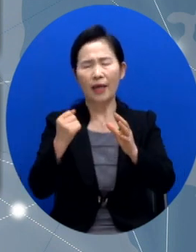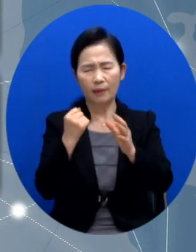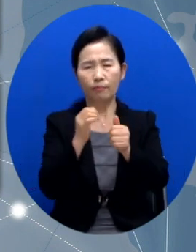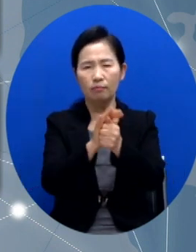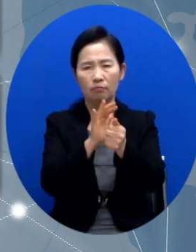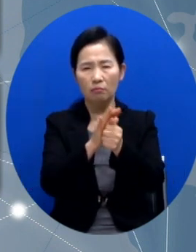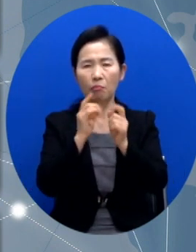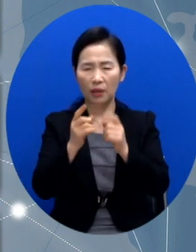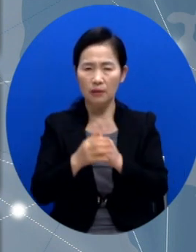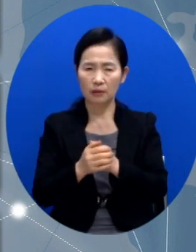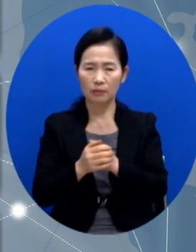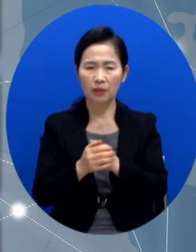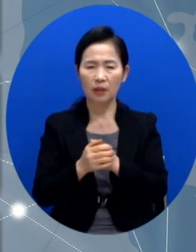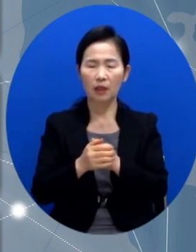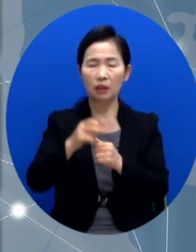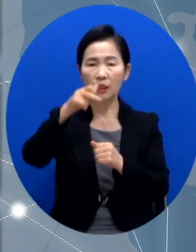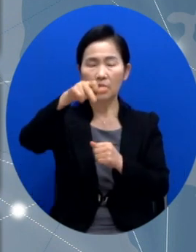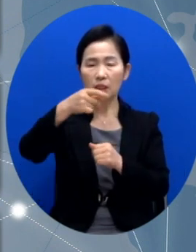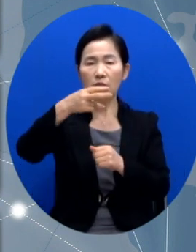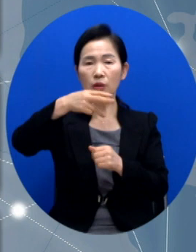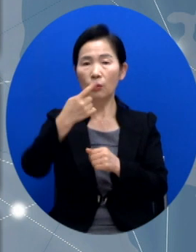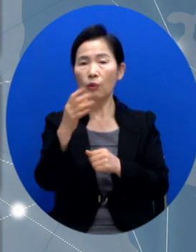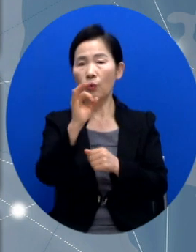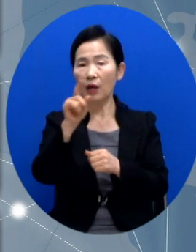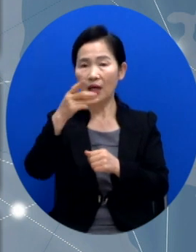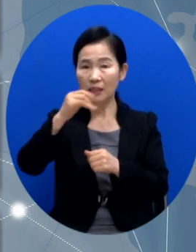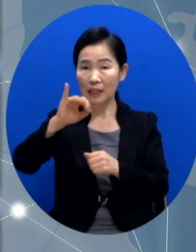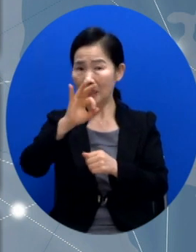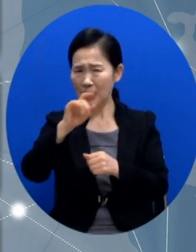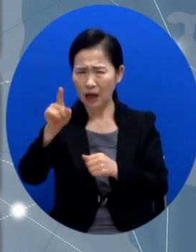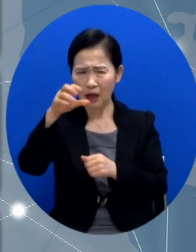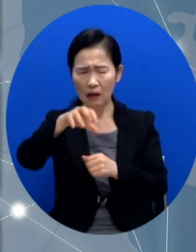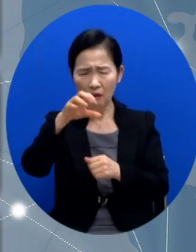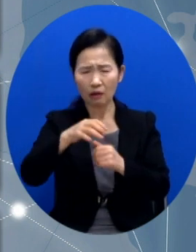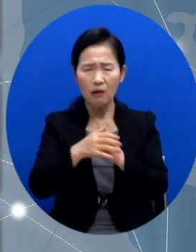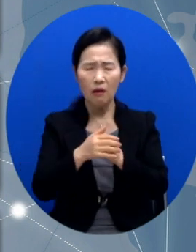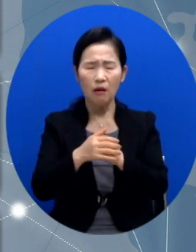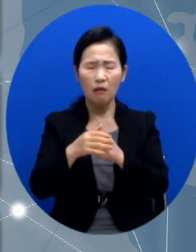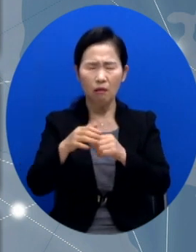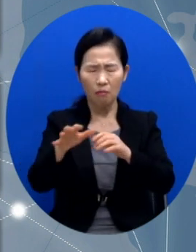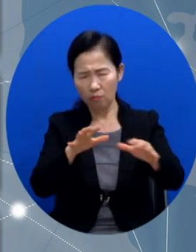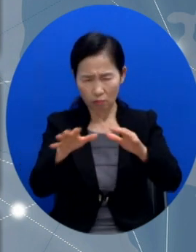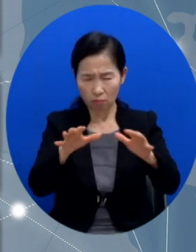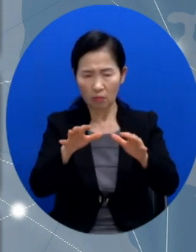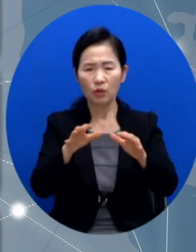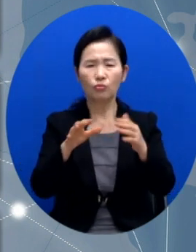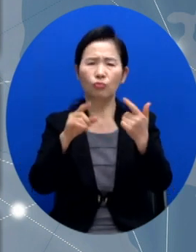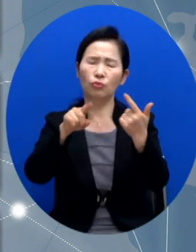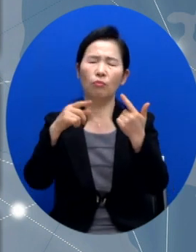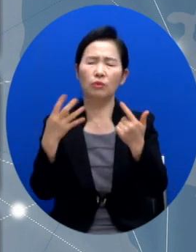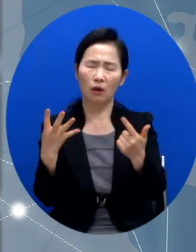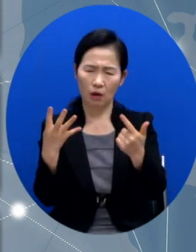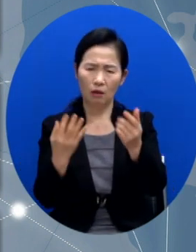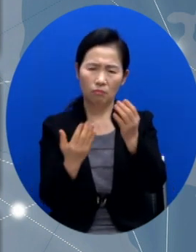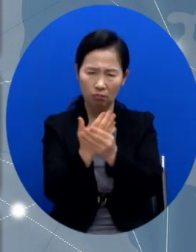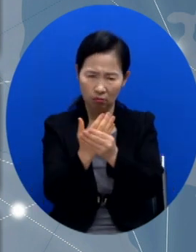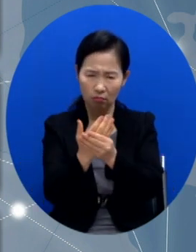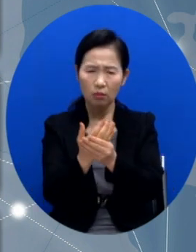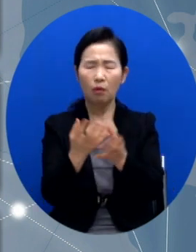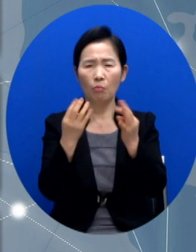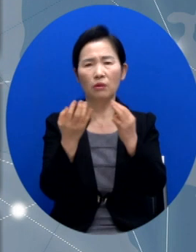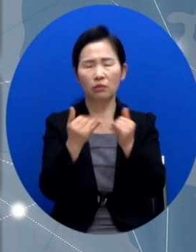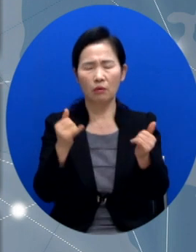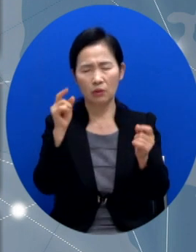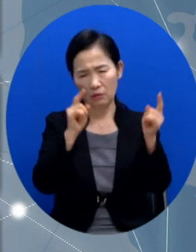강조했습니다. 크로아티아 페트리냐에서 규모 6.4의 강진이 발생해 최소 7명이 숨지고 20명이